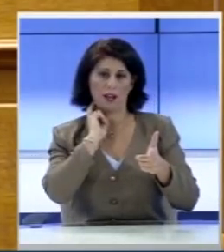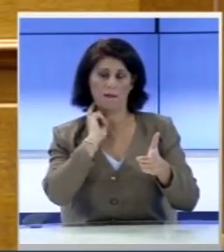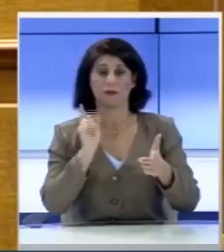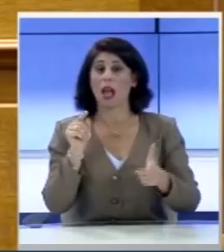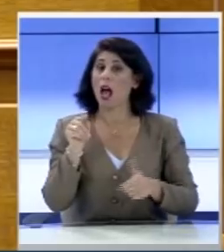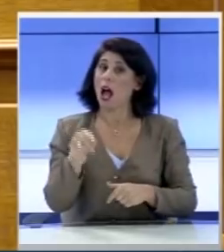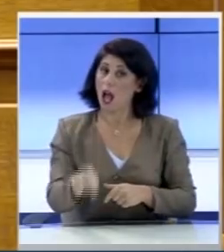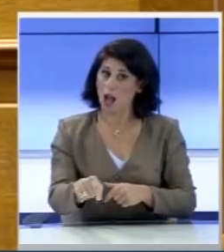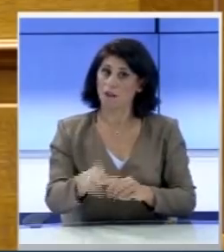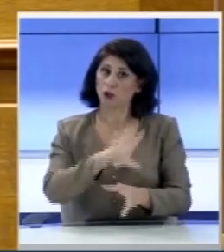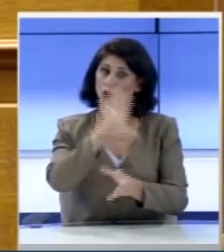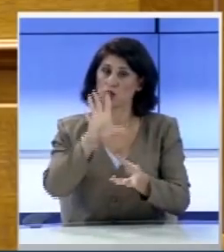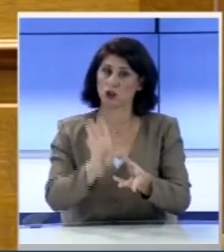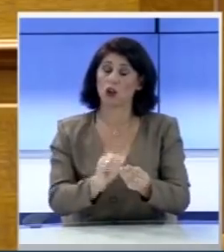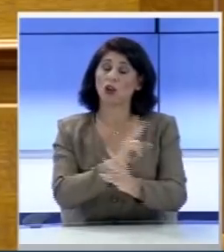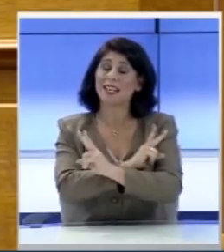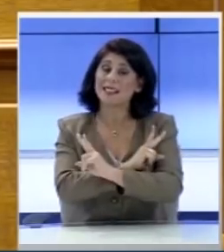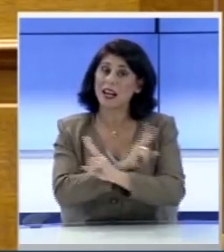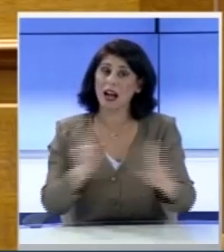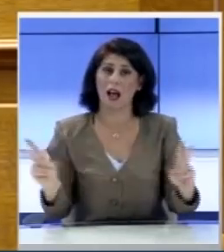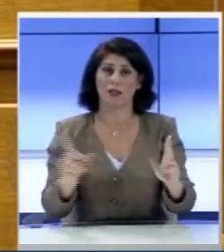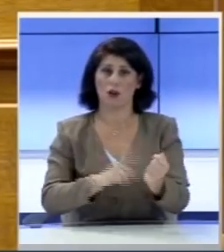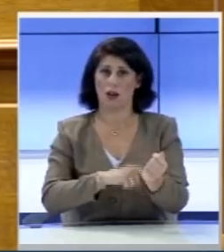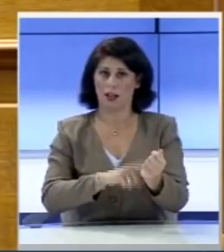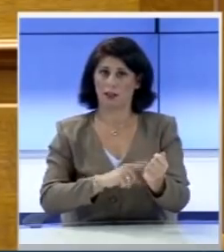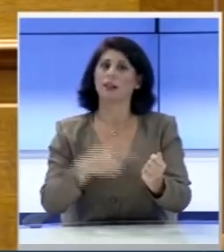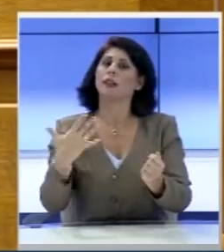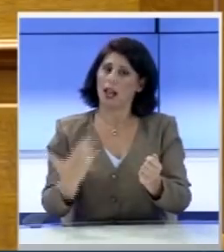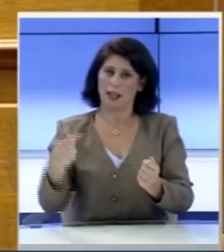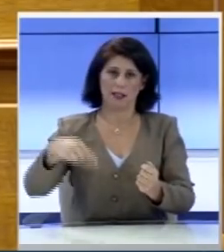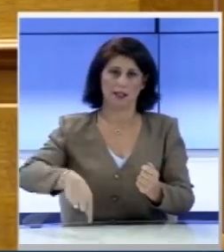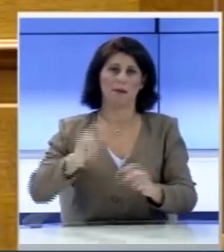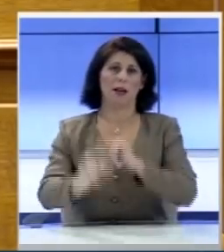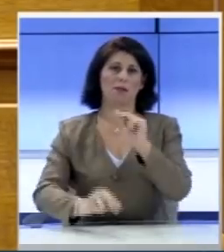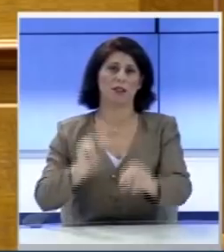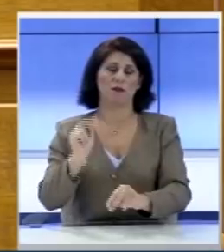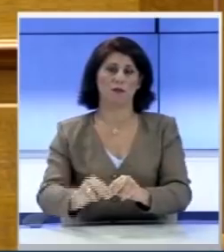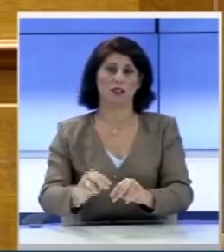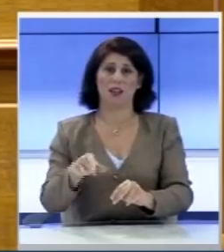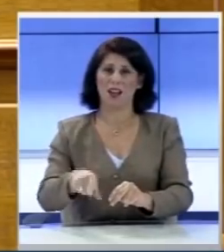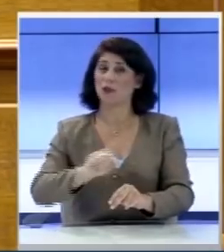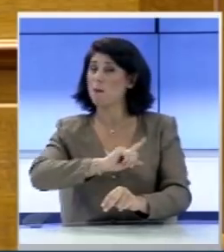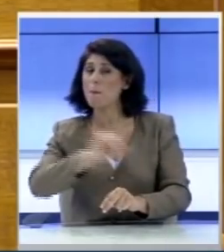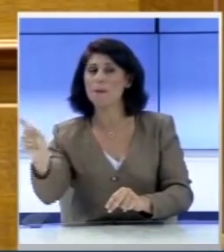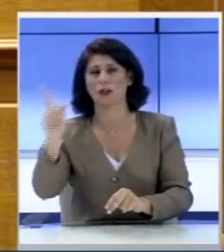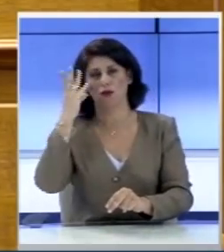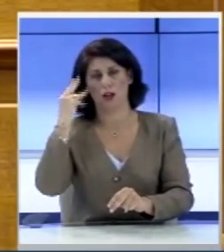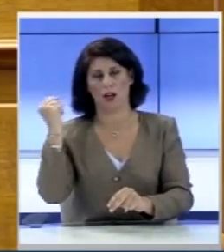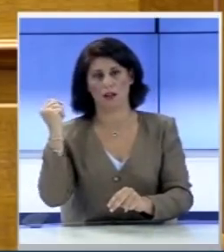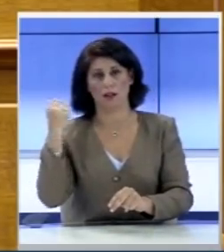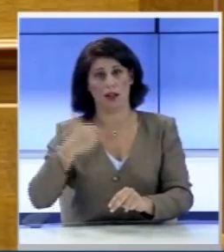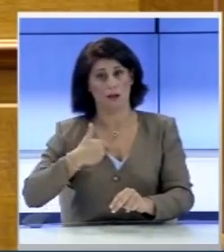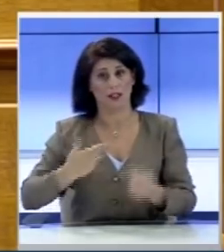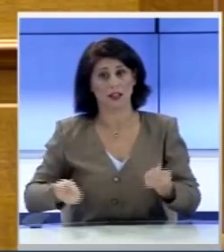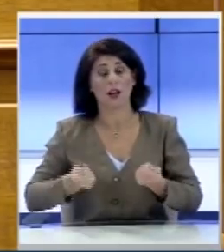Αυτό το συνολικό και ξεκάθαρο χαρακτήρα έχει σήμερα η ψήφος μας. Αυτό μην το ξεχνάτε. Θα